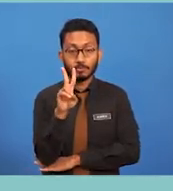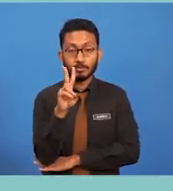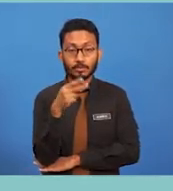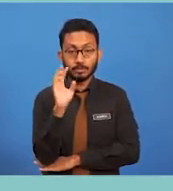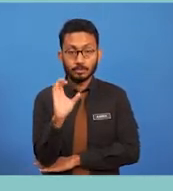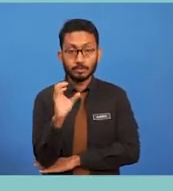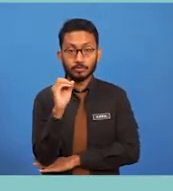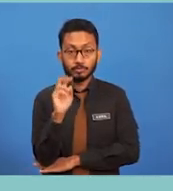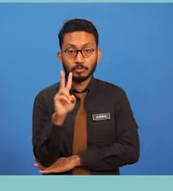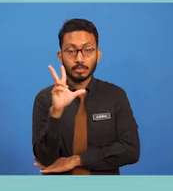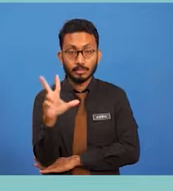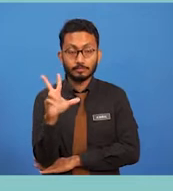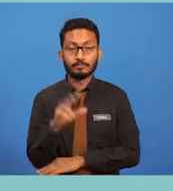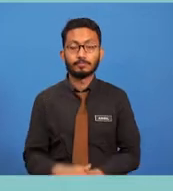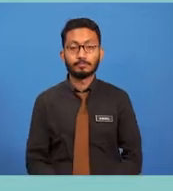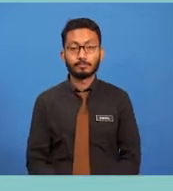H2CO3.